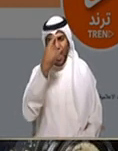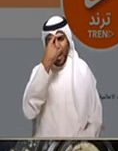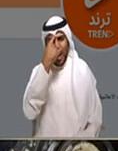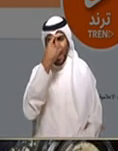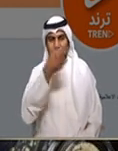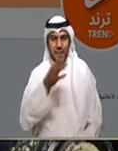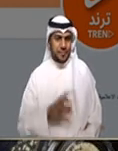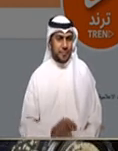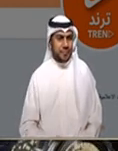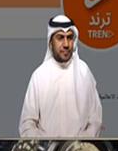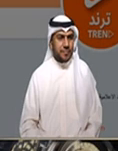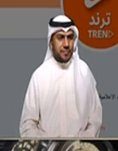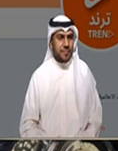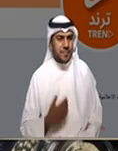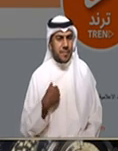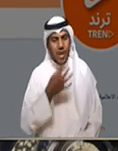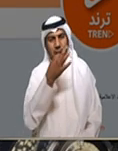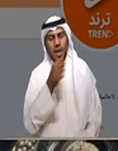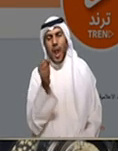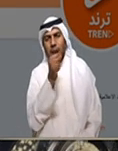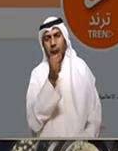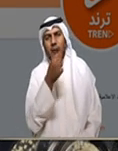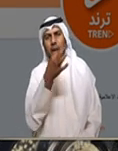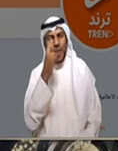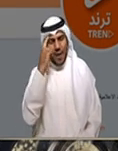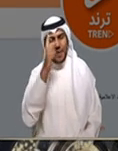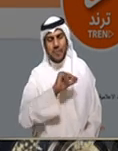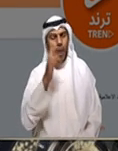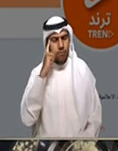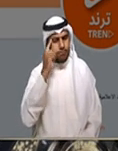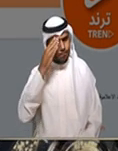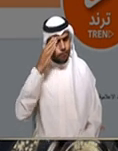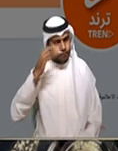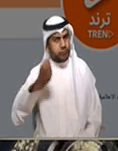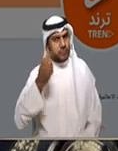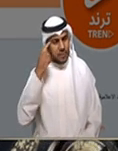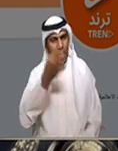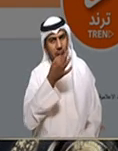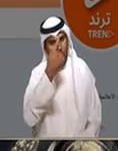വെയിലാണ്, പക്ഷെ കുറച്ച് മേഘങ്ങളൊക്കെ ഉണ്ട് ആകാശത്തില്.